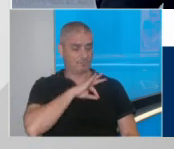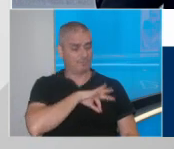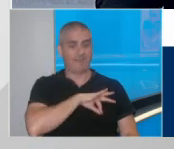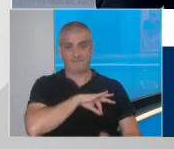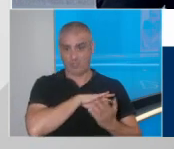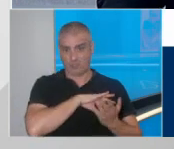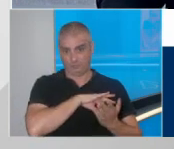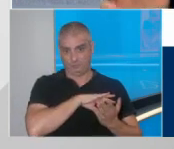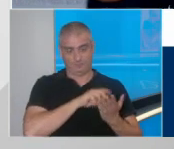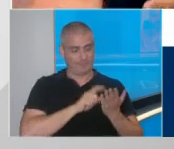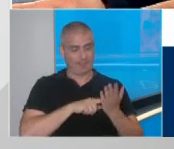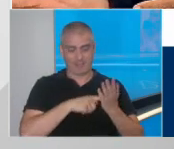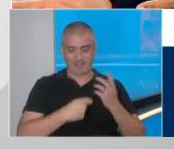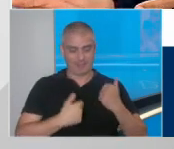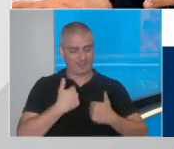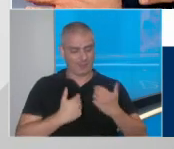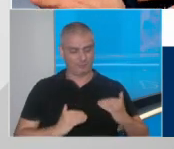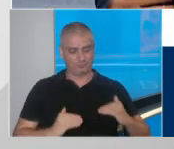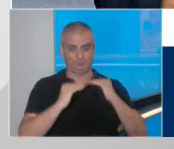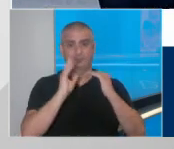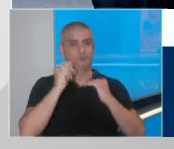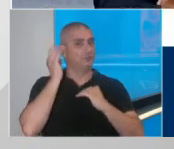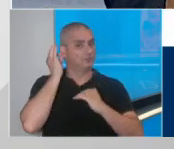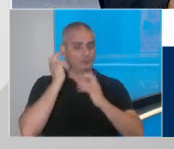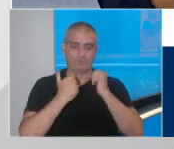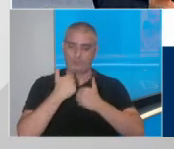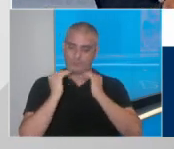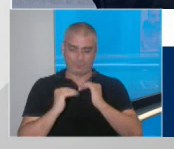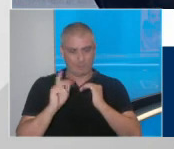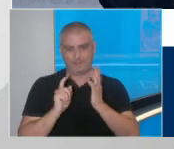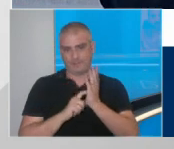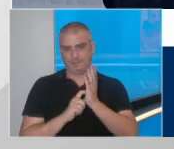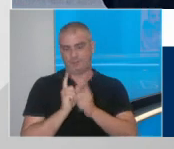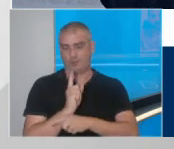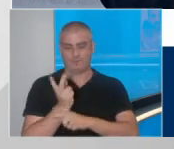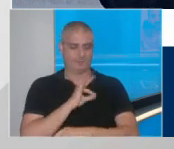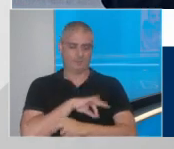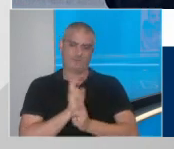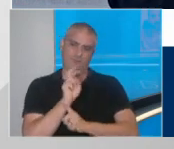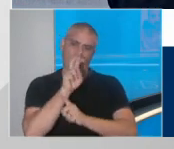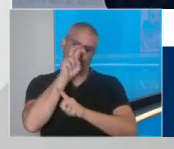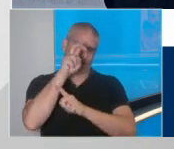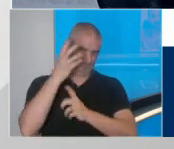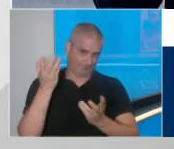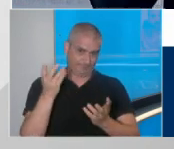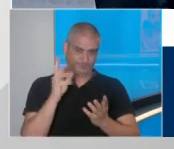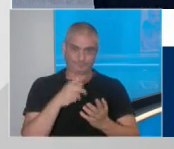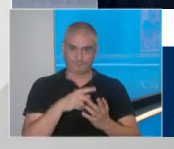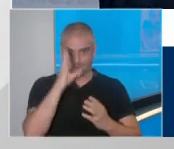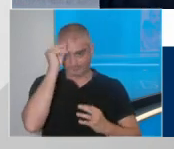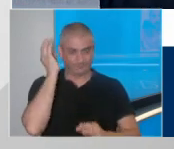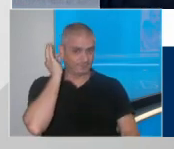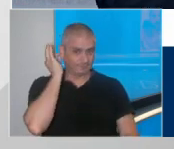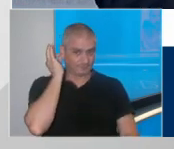מרוויחות. בעקבות הריצ'ראץ' יש פחות נשים שמועמדות, אז באופן אוטומטי הן מרוויחות מהעניין הזה של הריצ'ראץ' בין